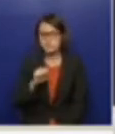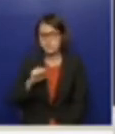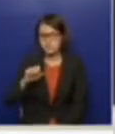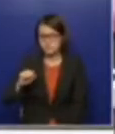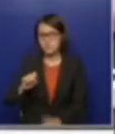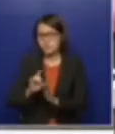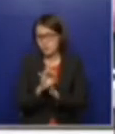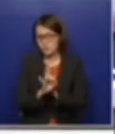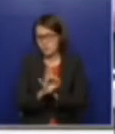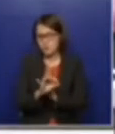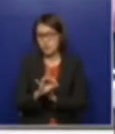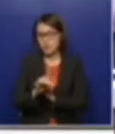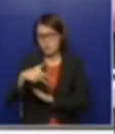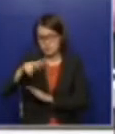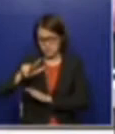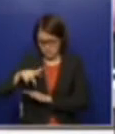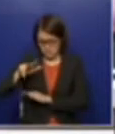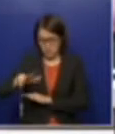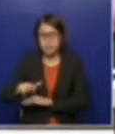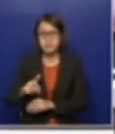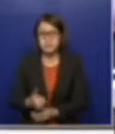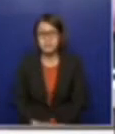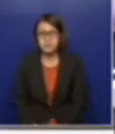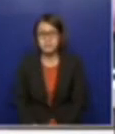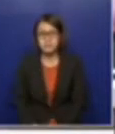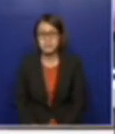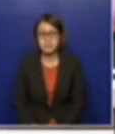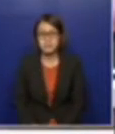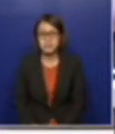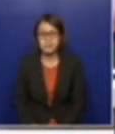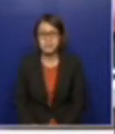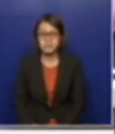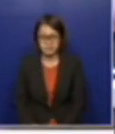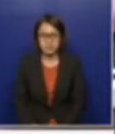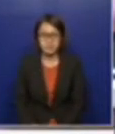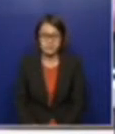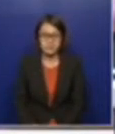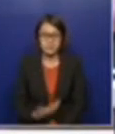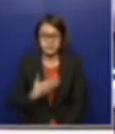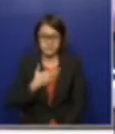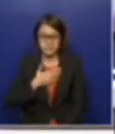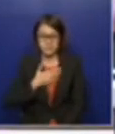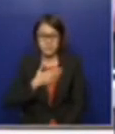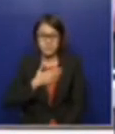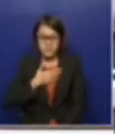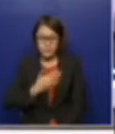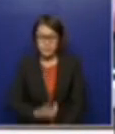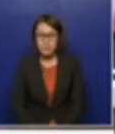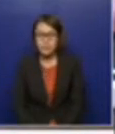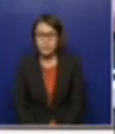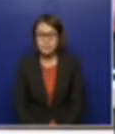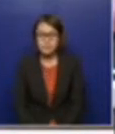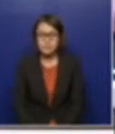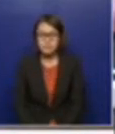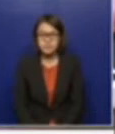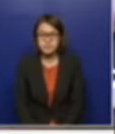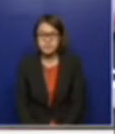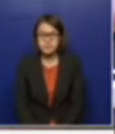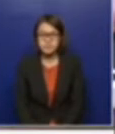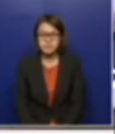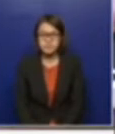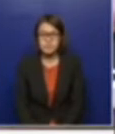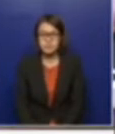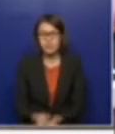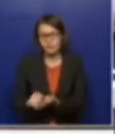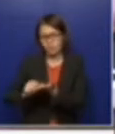คเพื่อไทยฐานะสมาชิกรัฐสภาต่อร่างพระราชบัญญัติปรับปรุงกระทรวง